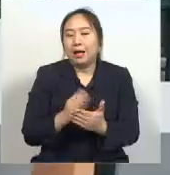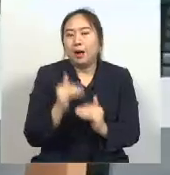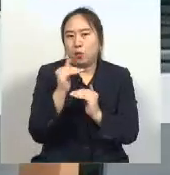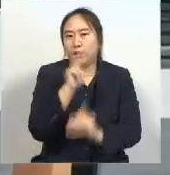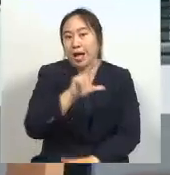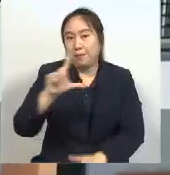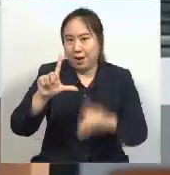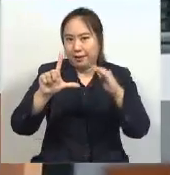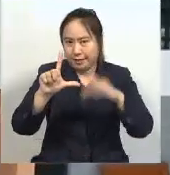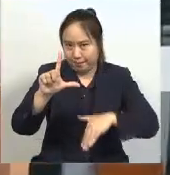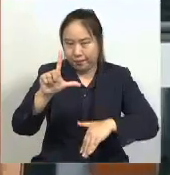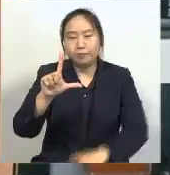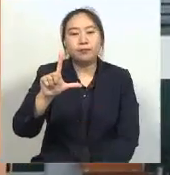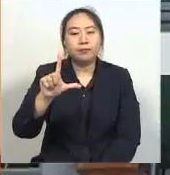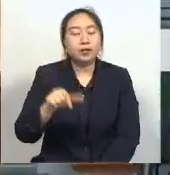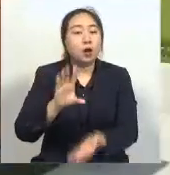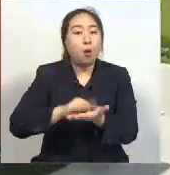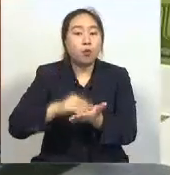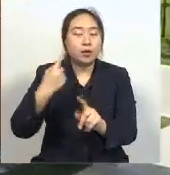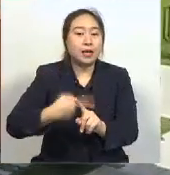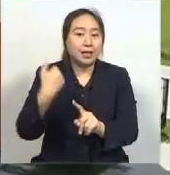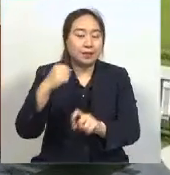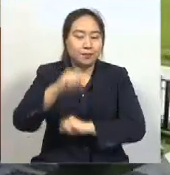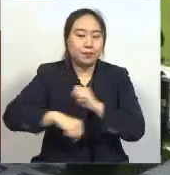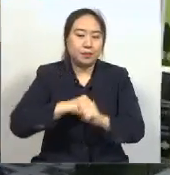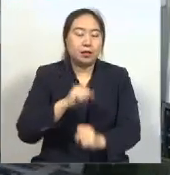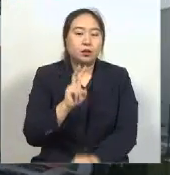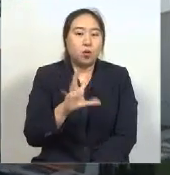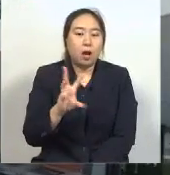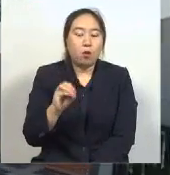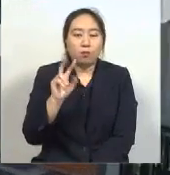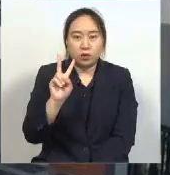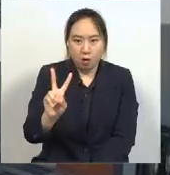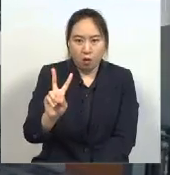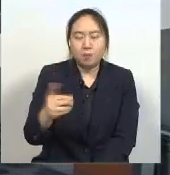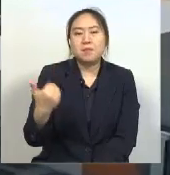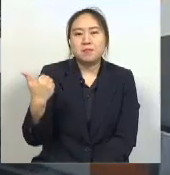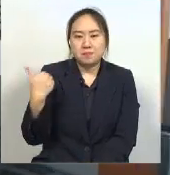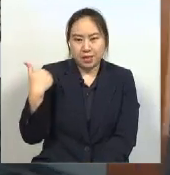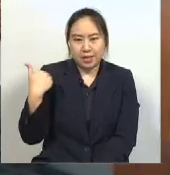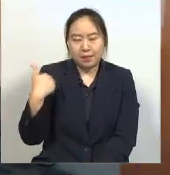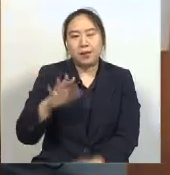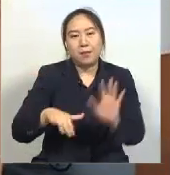บาทซึ่งข้อมูลณเดือนตุลาคม2562มีอยู่จำนวน